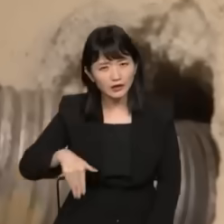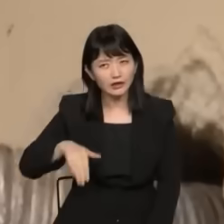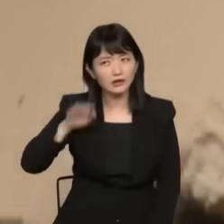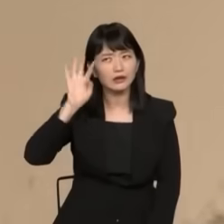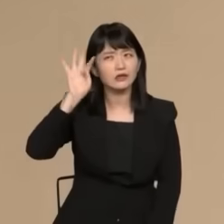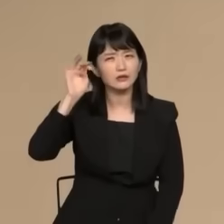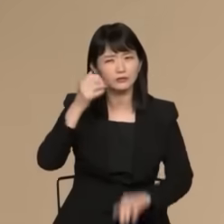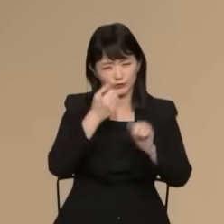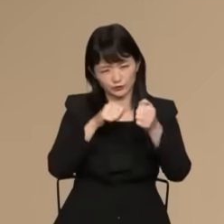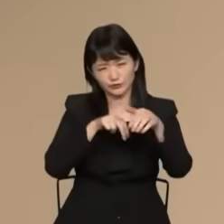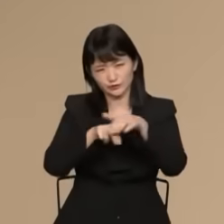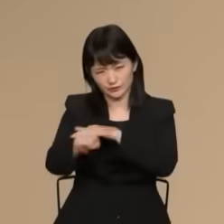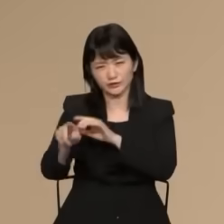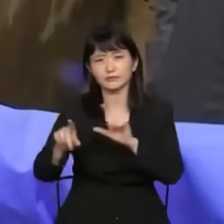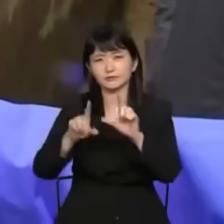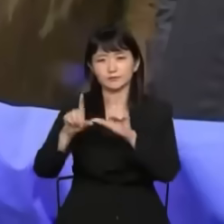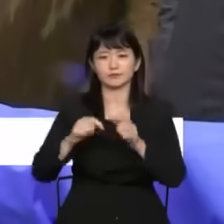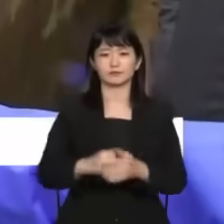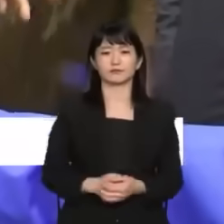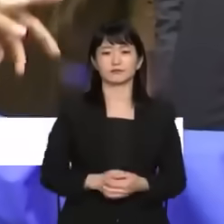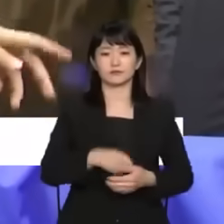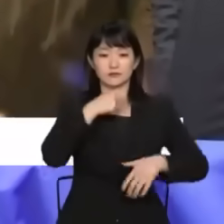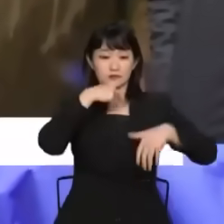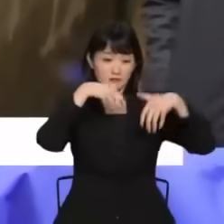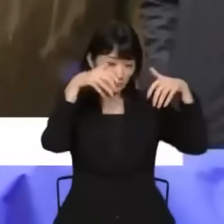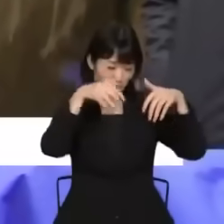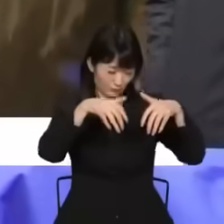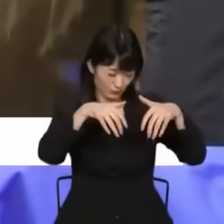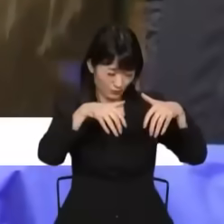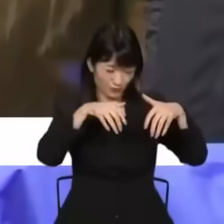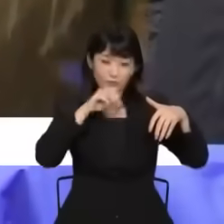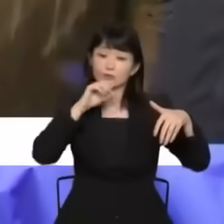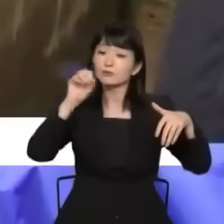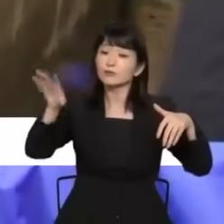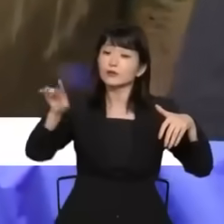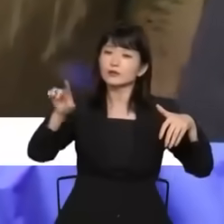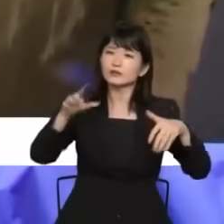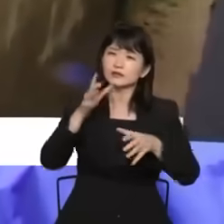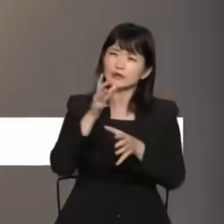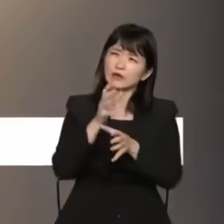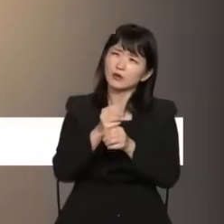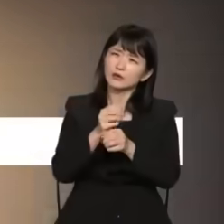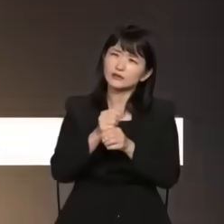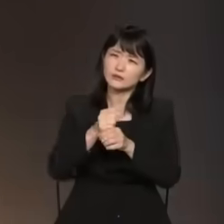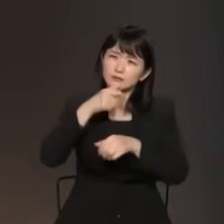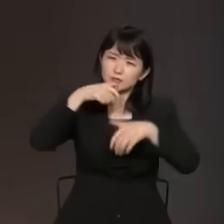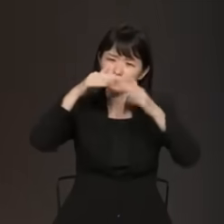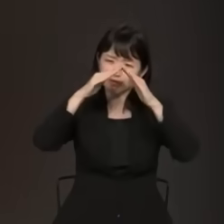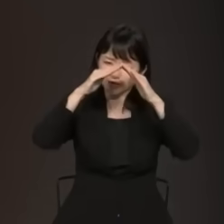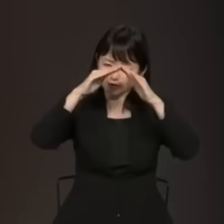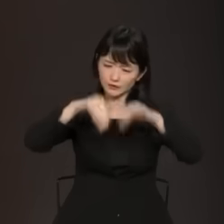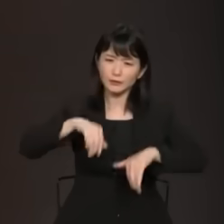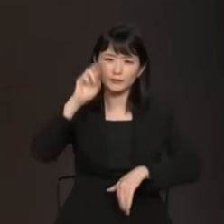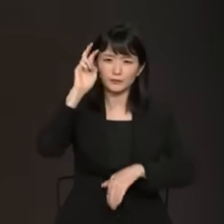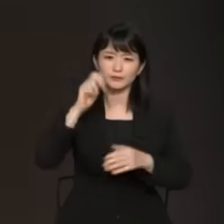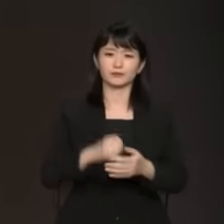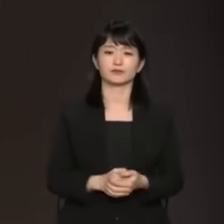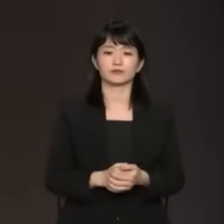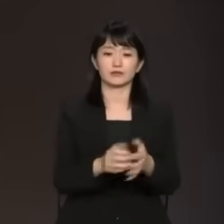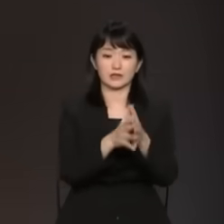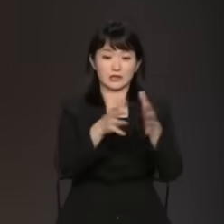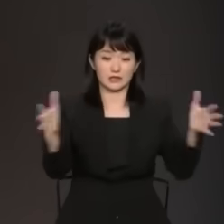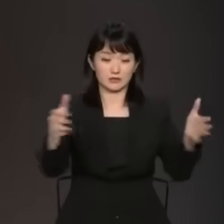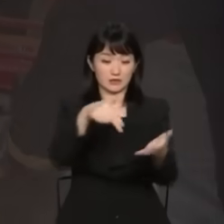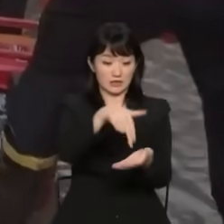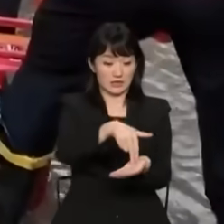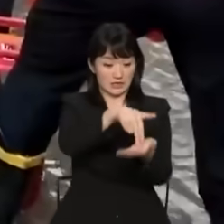생활을 해야 합니다. 맨날 저희 비 올 때마다 얘기를 하거든요. 너무 언제 한번 무너져 내릴 것 같아요. 아파트 지하 엘리베이터로도 물이